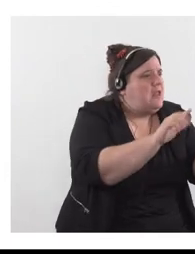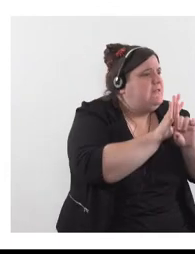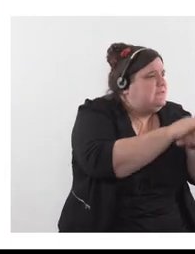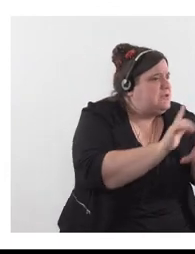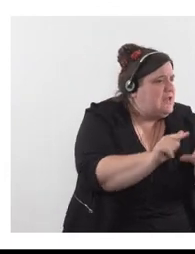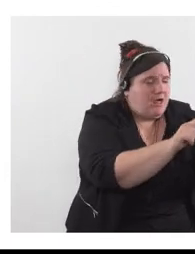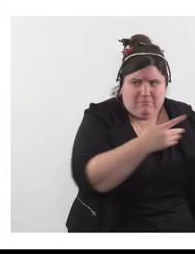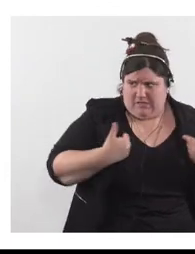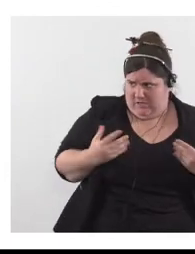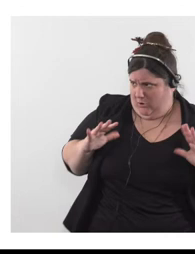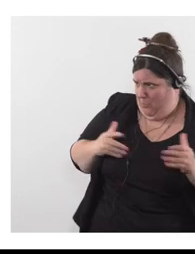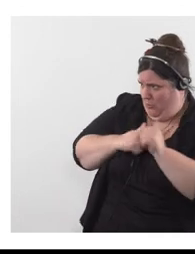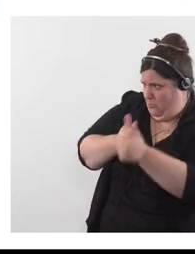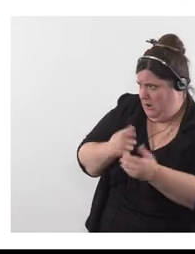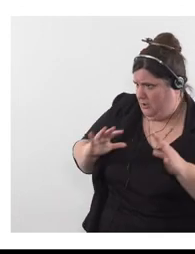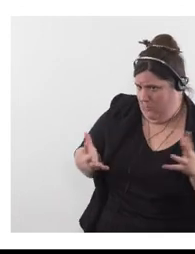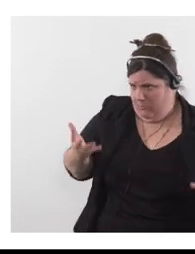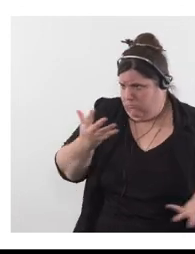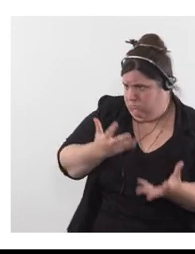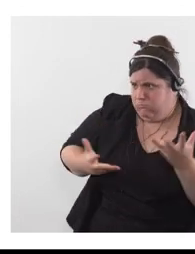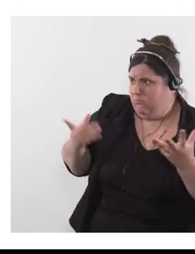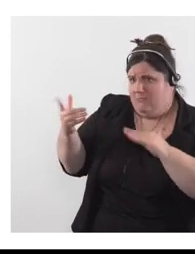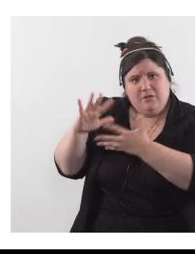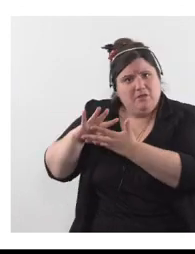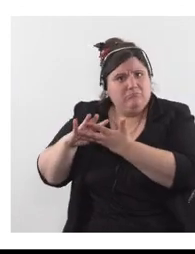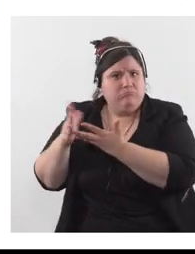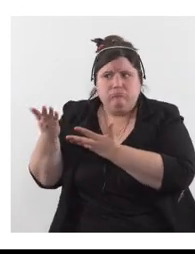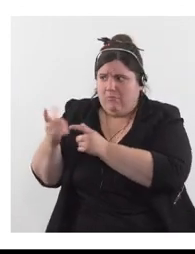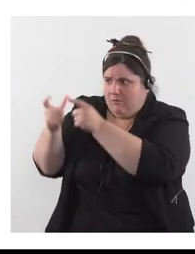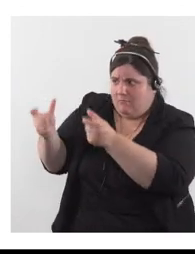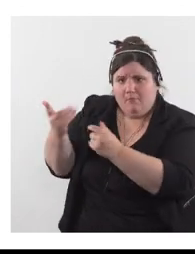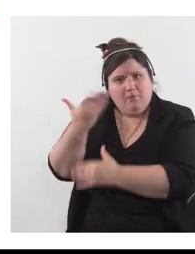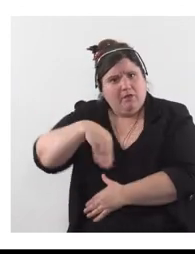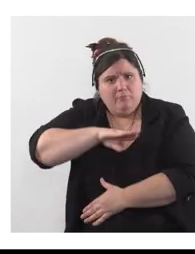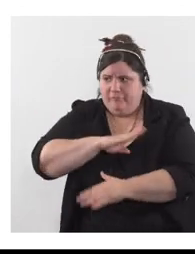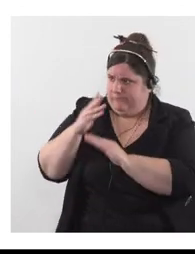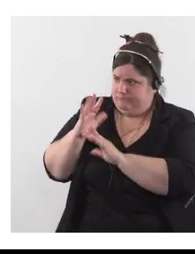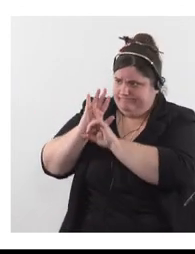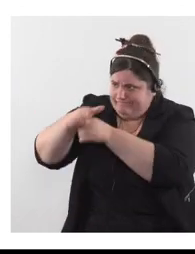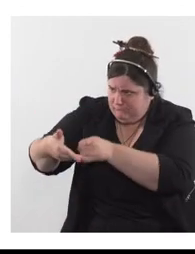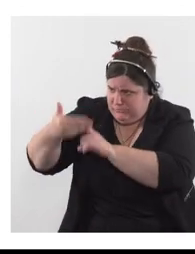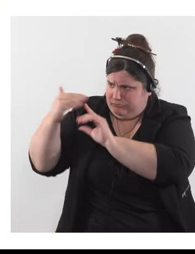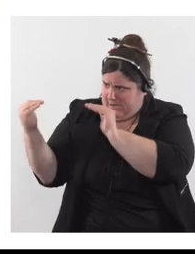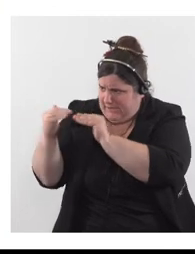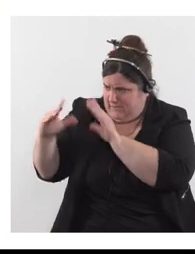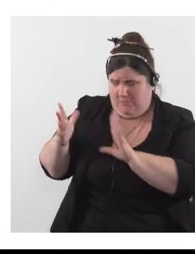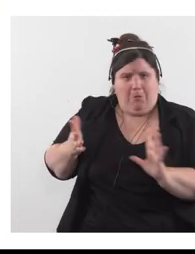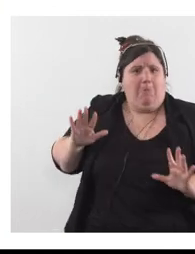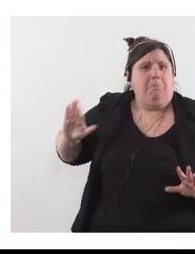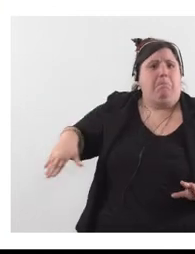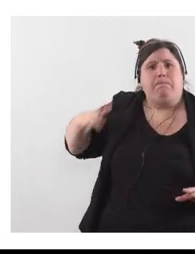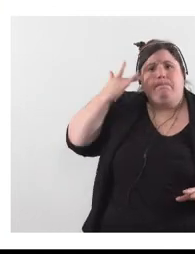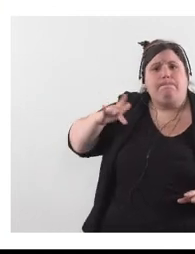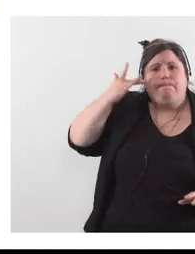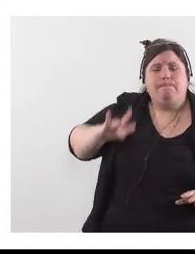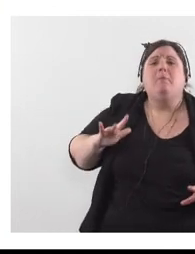savent pas forcément comment venir vers nous. Et je leur ai donné ma carte, je leur ai dit comment nous trouver. Et nous n'avons eu